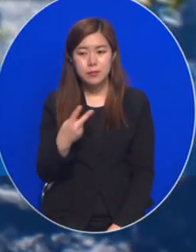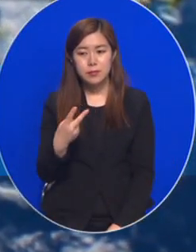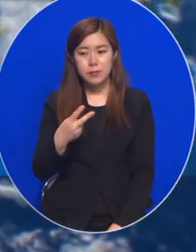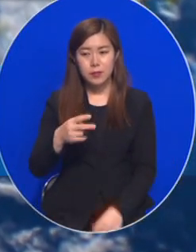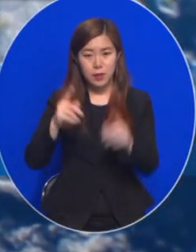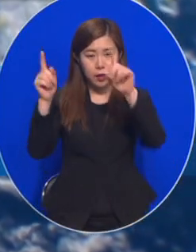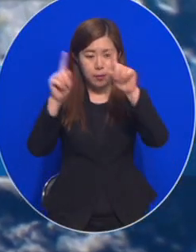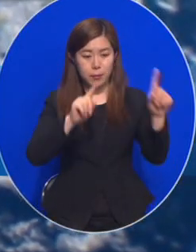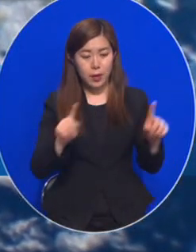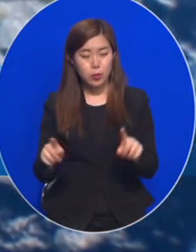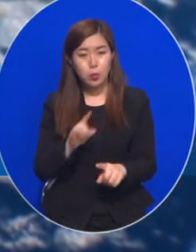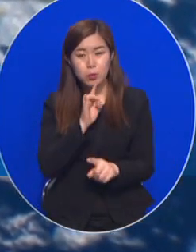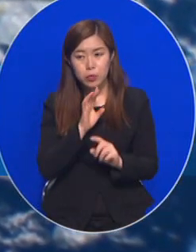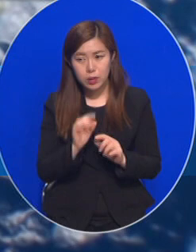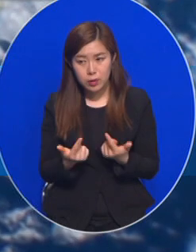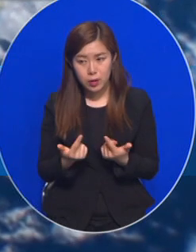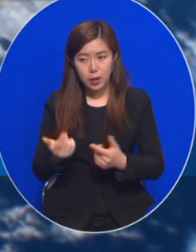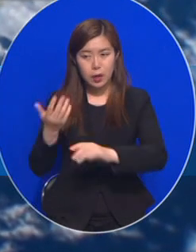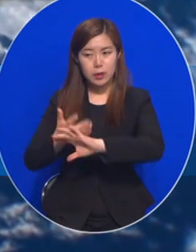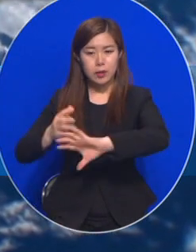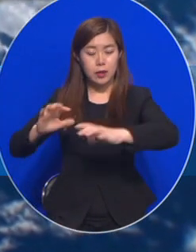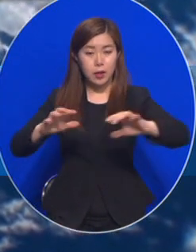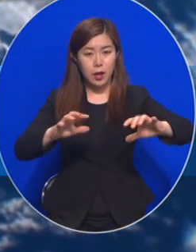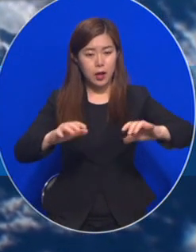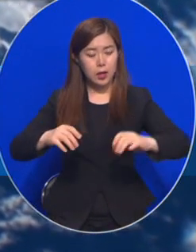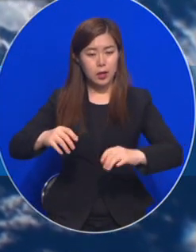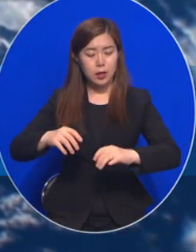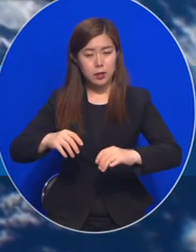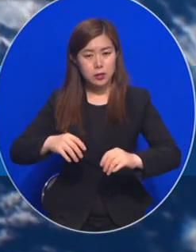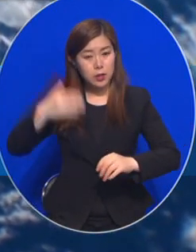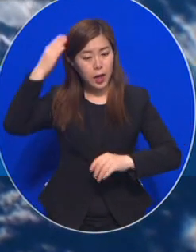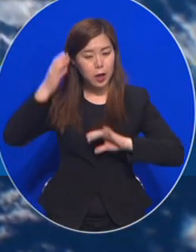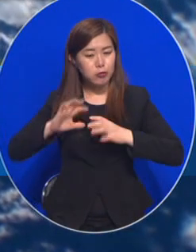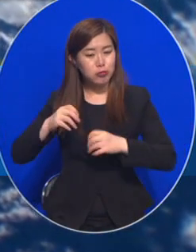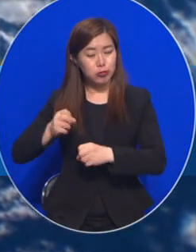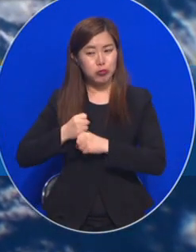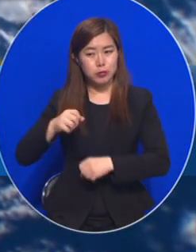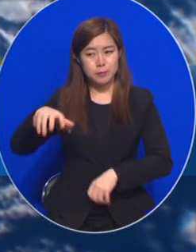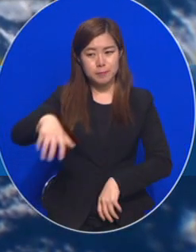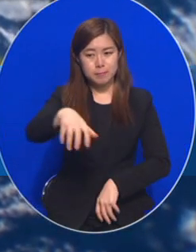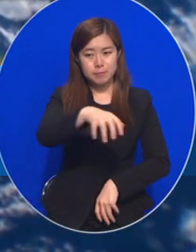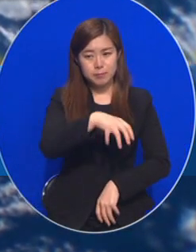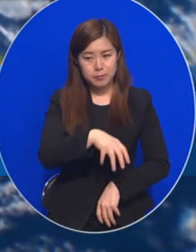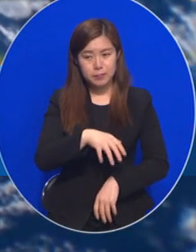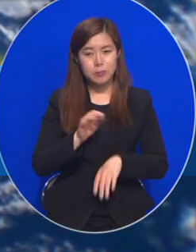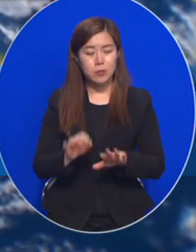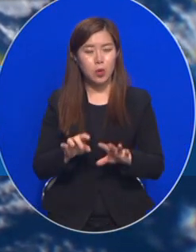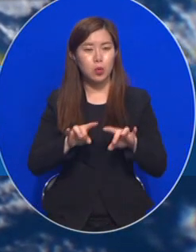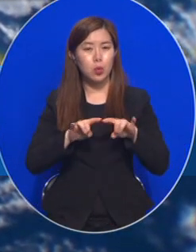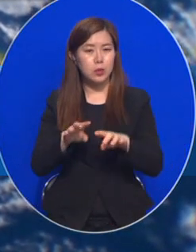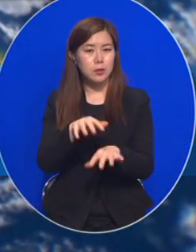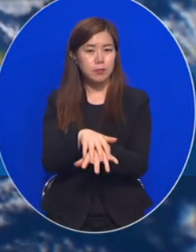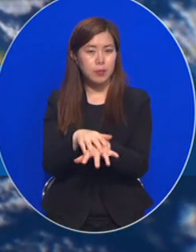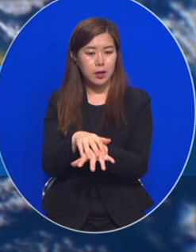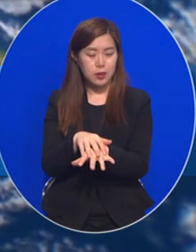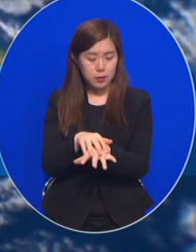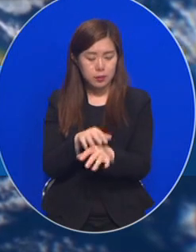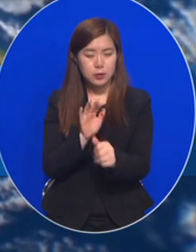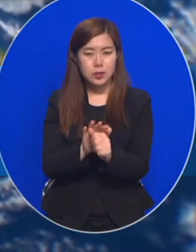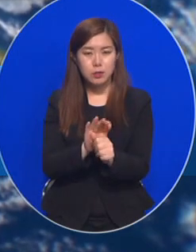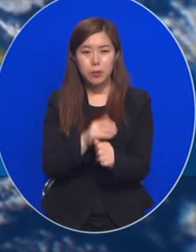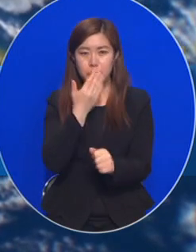한반도 치여 뿐만 아니라 재희의 파병 지역까지 원거리 지역도 저희들이 통신망 지원을 가능하게